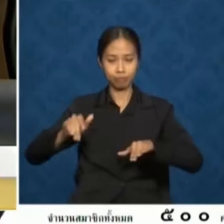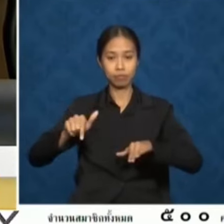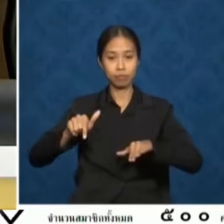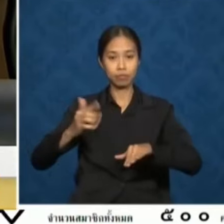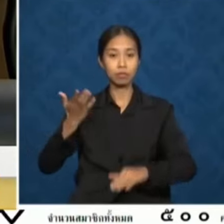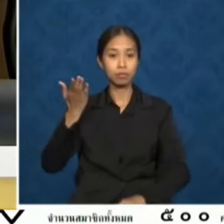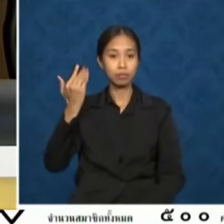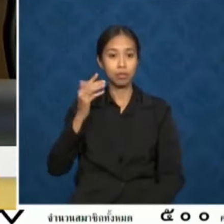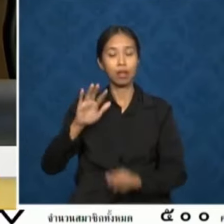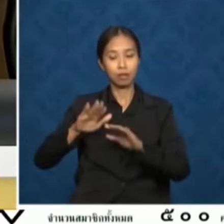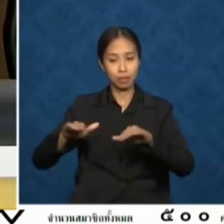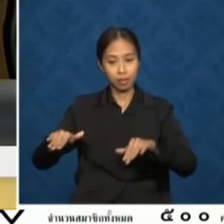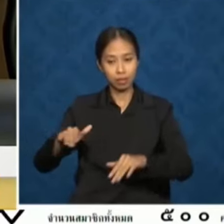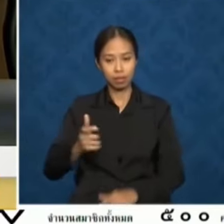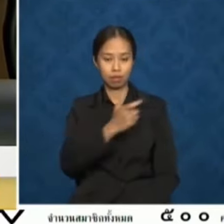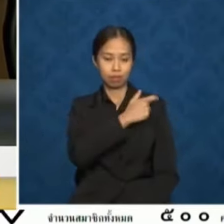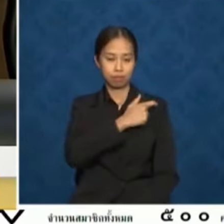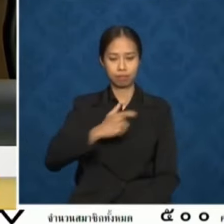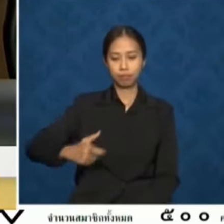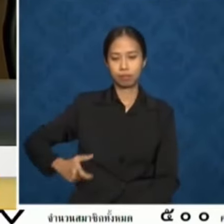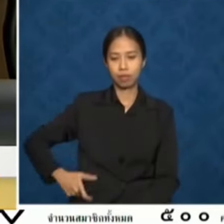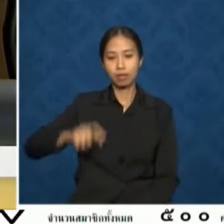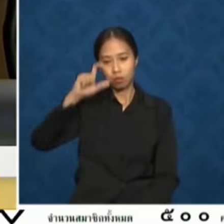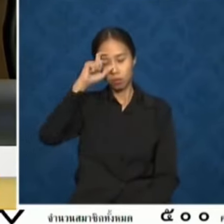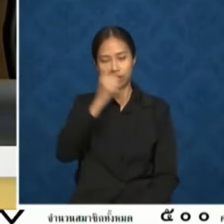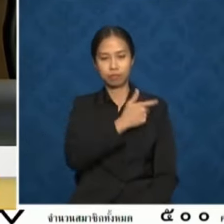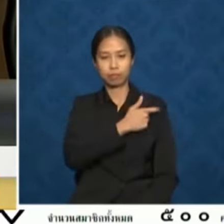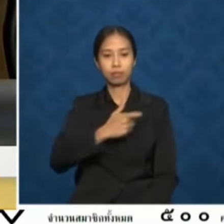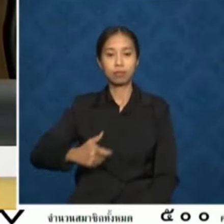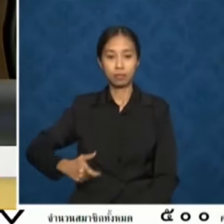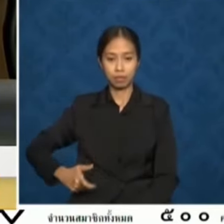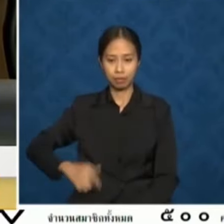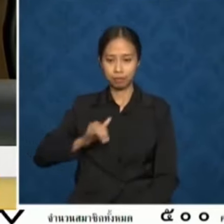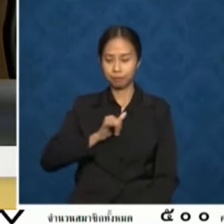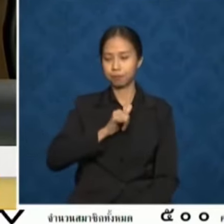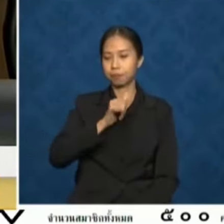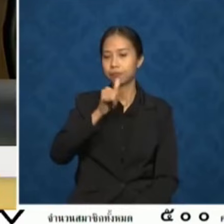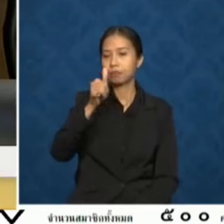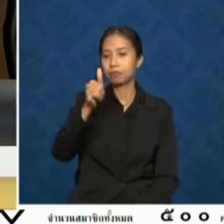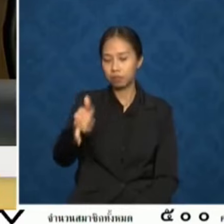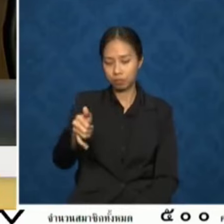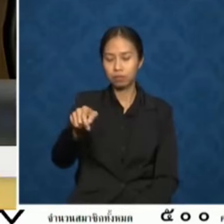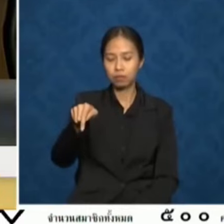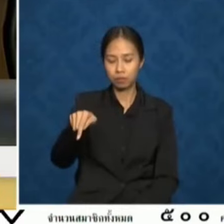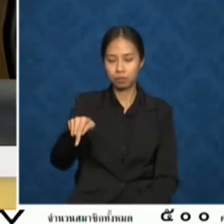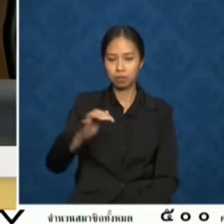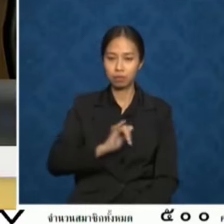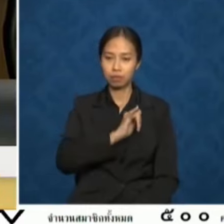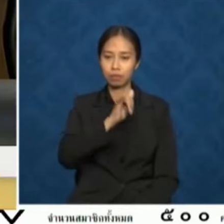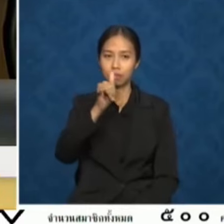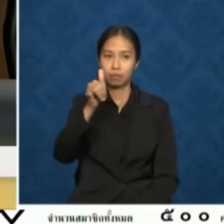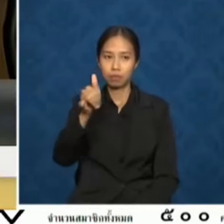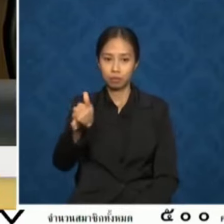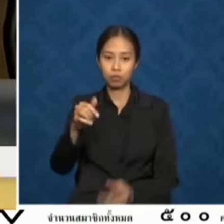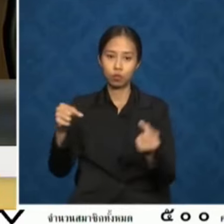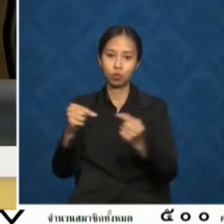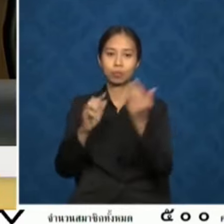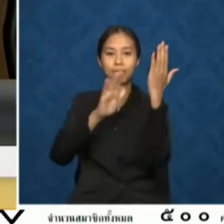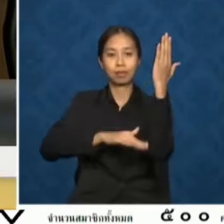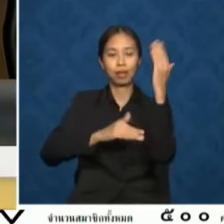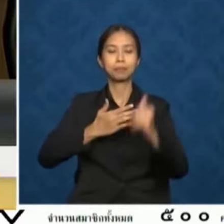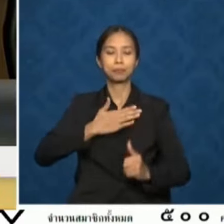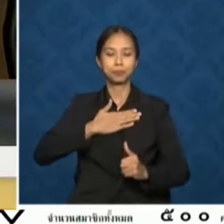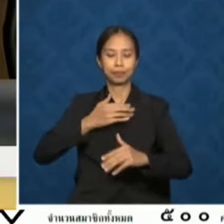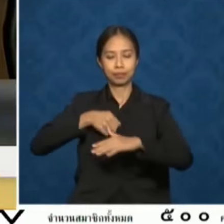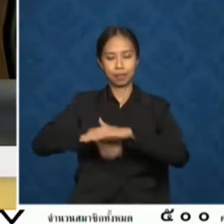บาทสมเด็จพระเจ้าอยู่หัวพ่อหลวงร.9เสด็จไปทางภาคใต้ผมเป็นคนใต้นะ